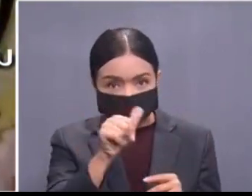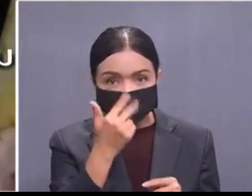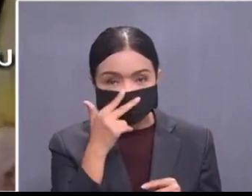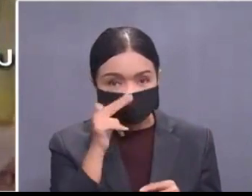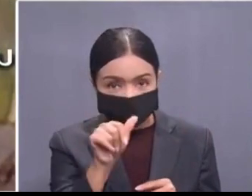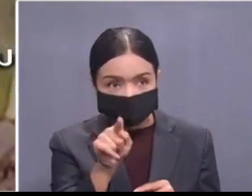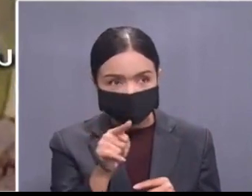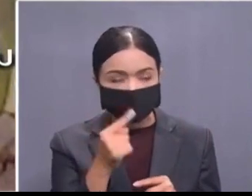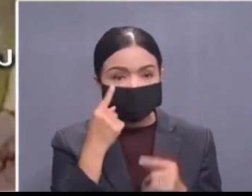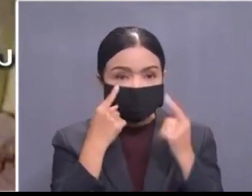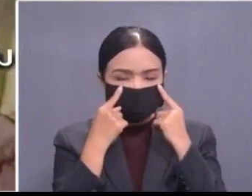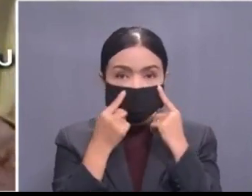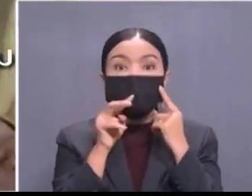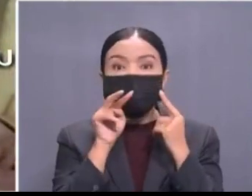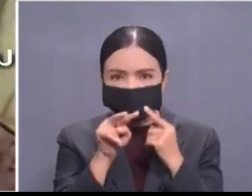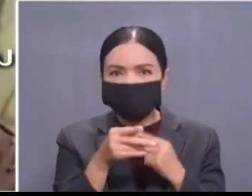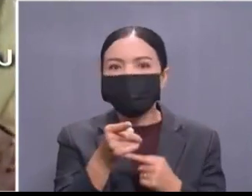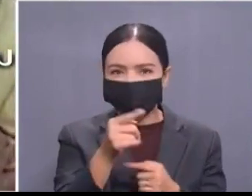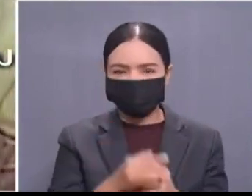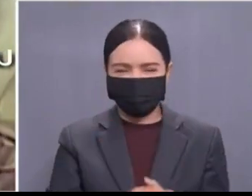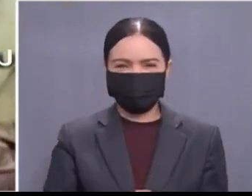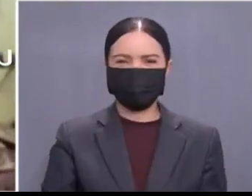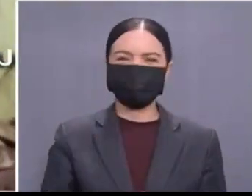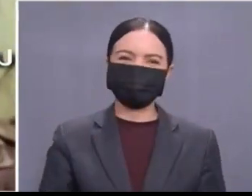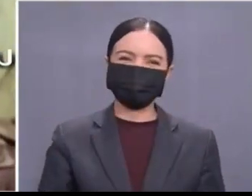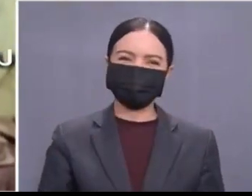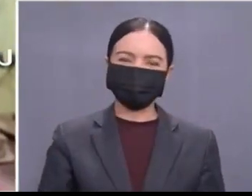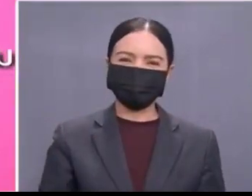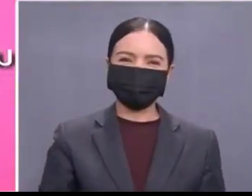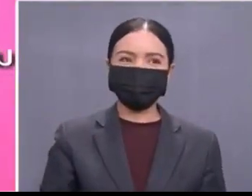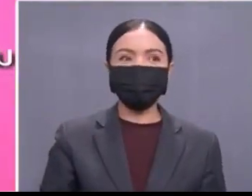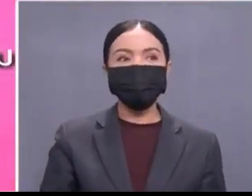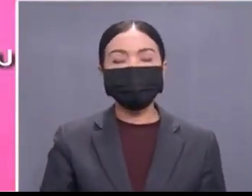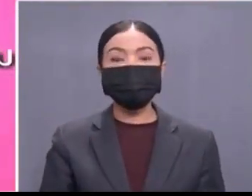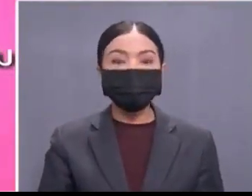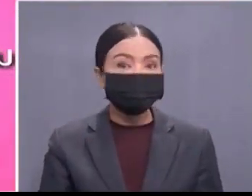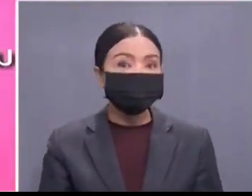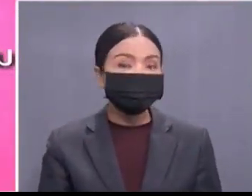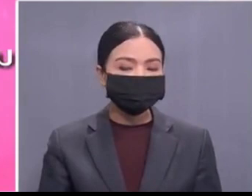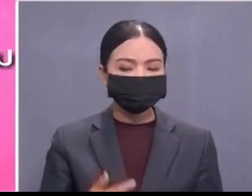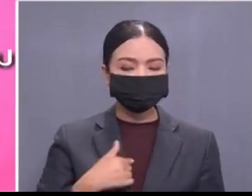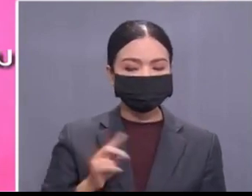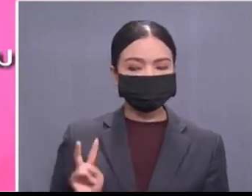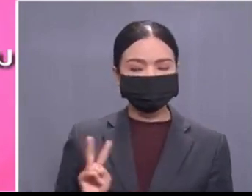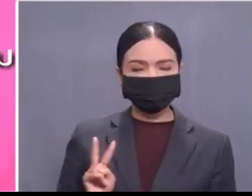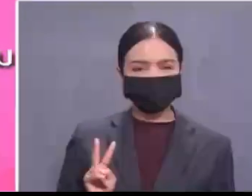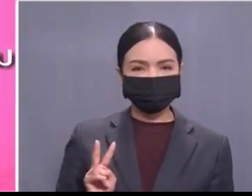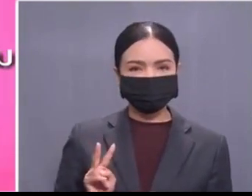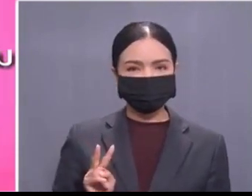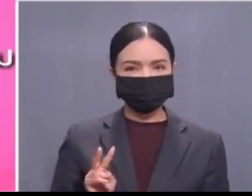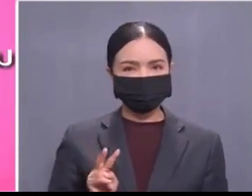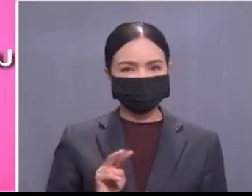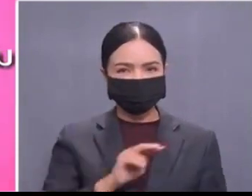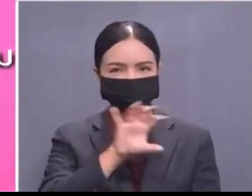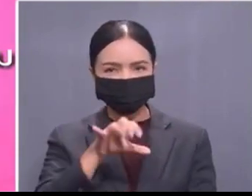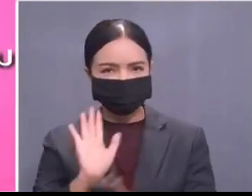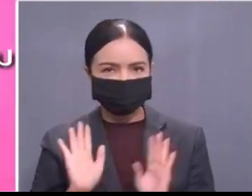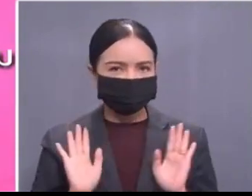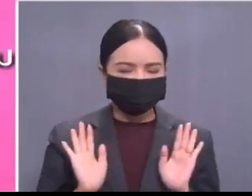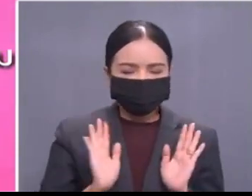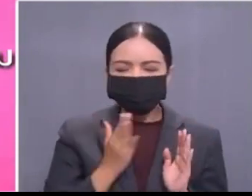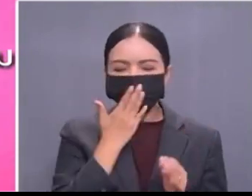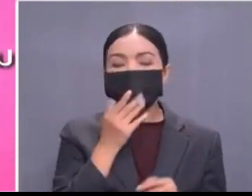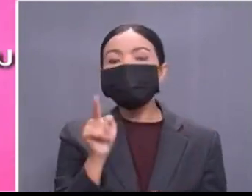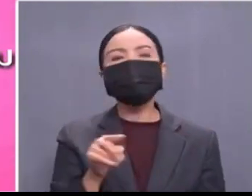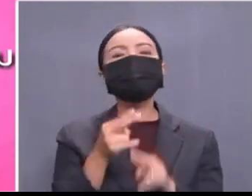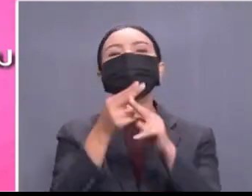ก็ก็ดูเอานะฮะท่านผู้ชมครับเดี๋ยวจะว่าอย่างงู้นอย่างงี้เดี๋ยวหาว่ารายการเรามอมเมาเนาะอืเออเนี่ยๆๆ